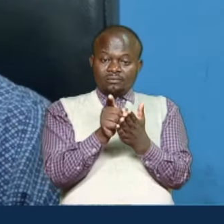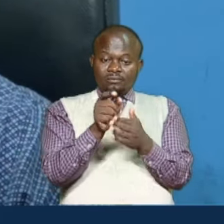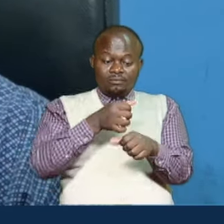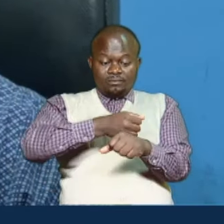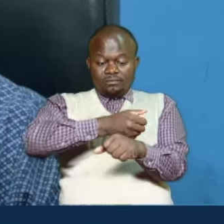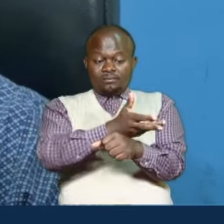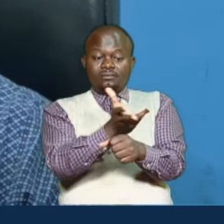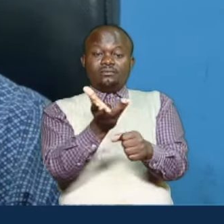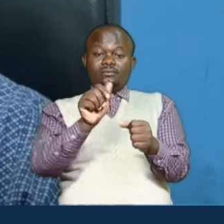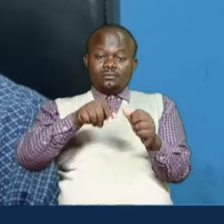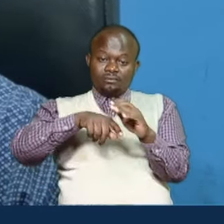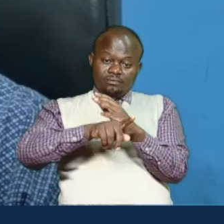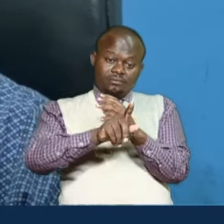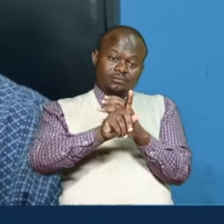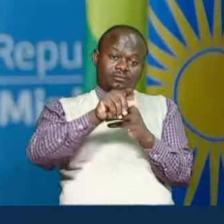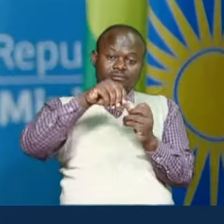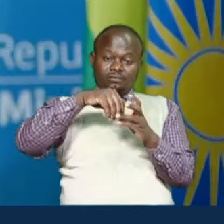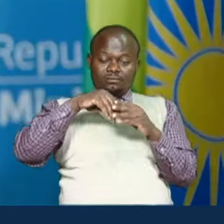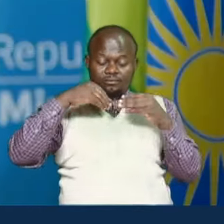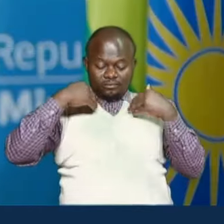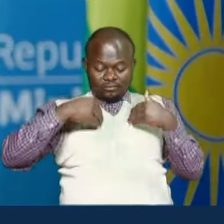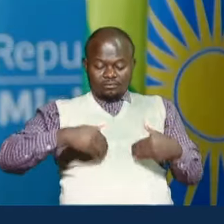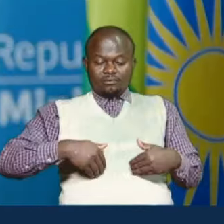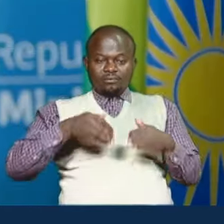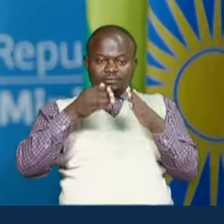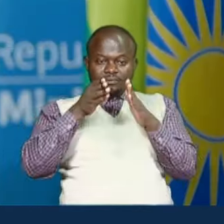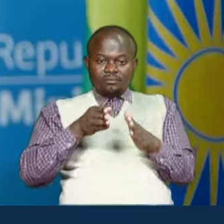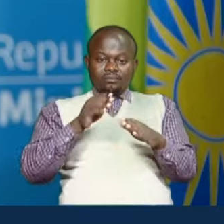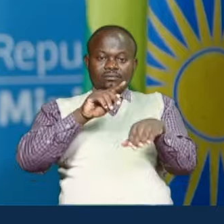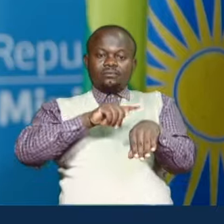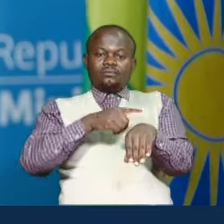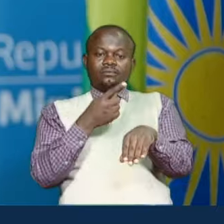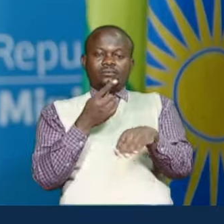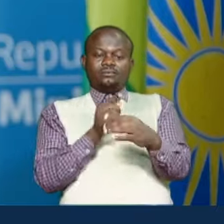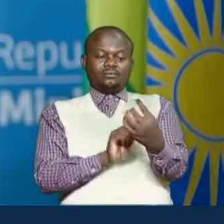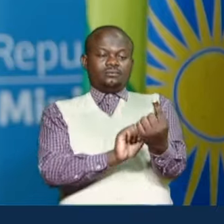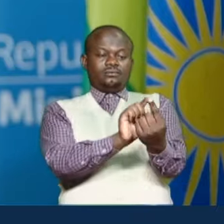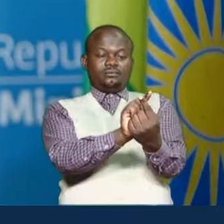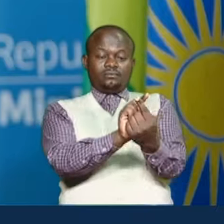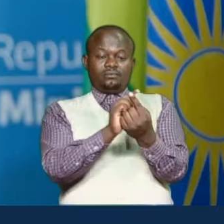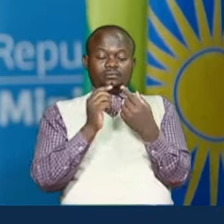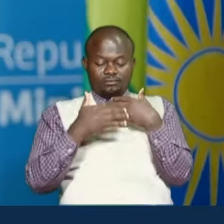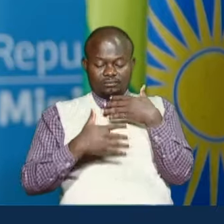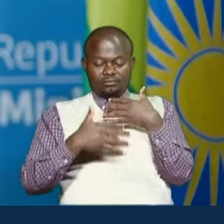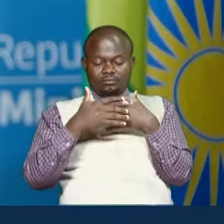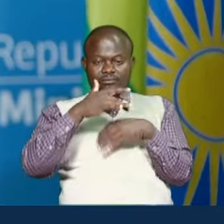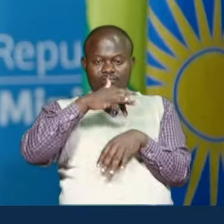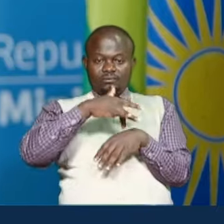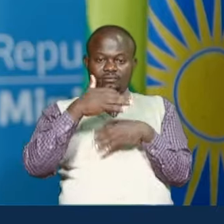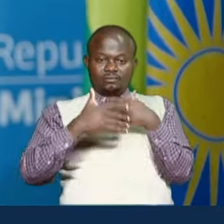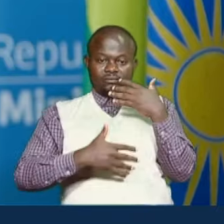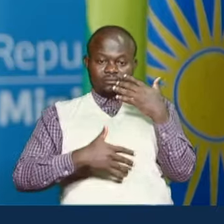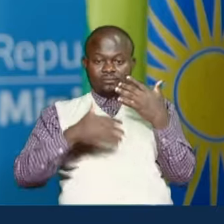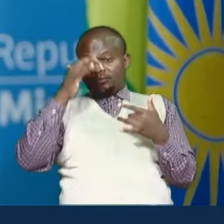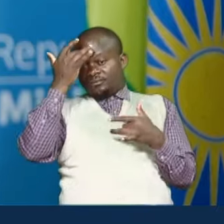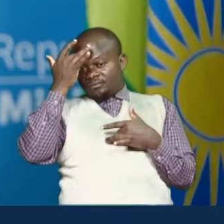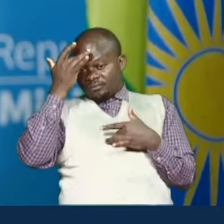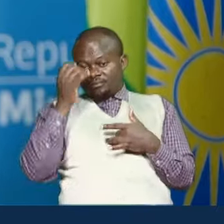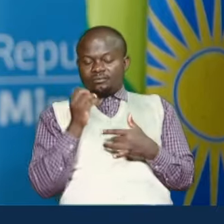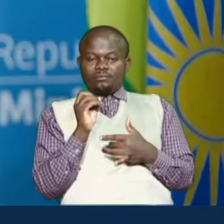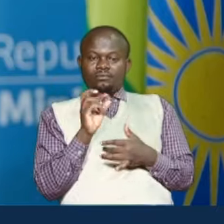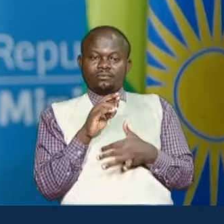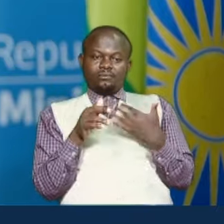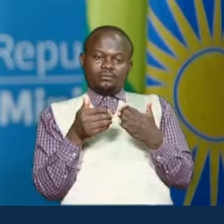ishobora kwinjira mu mubiri w'umuntu igihe uhuye n'amaraso ukoze ku maraso y'urwaye cyangwa